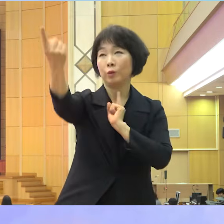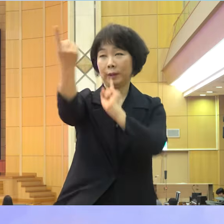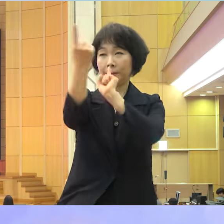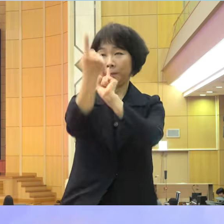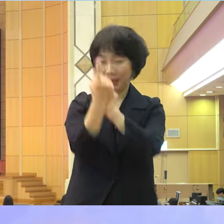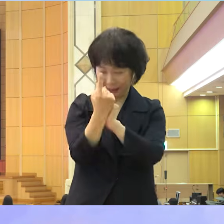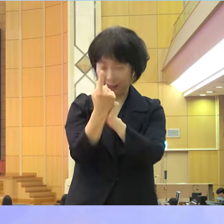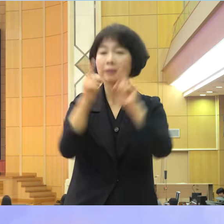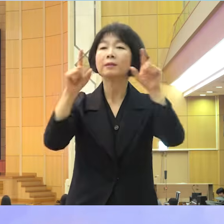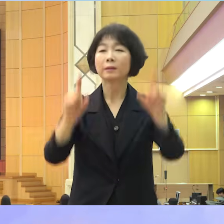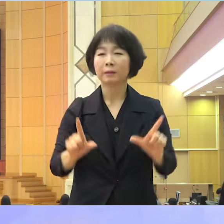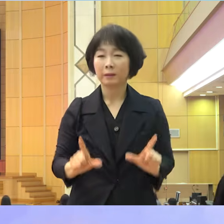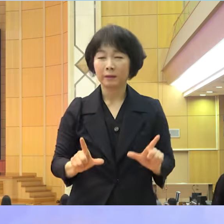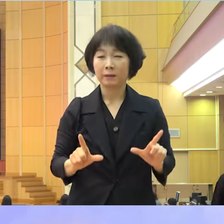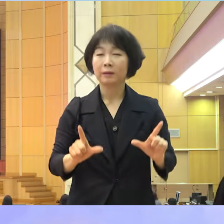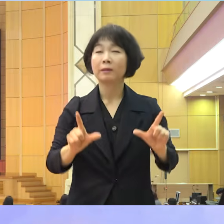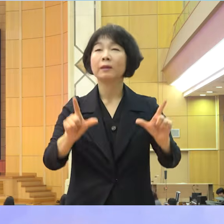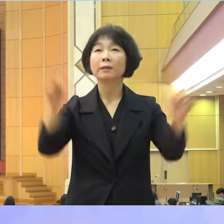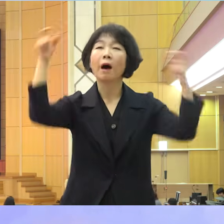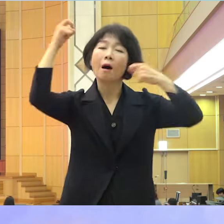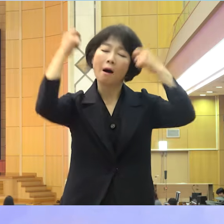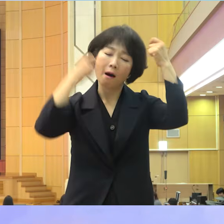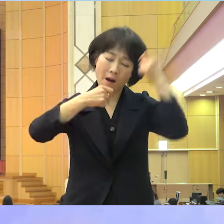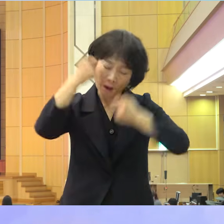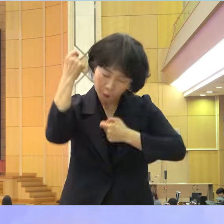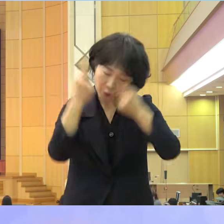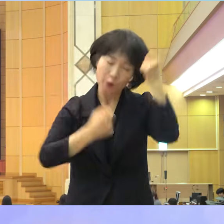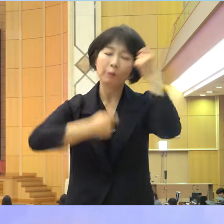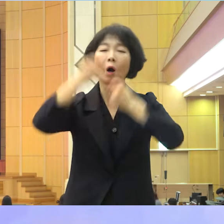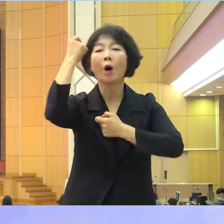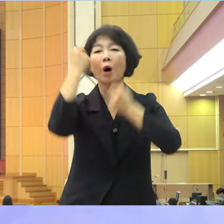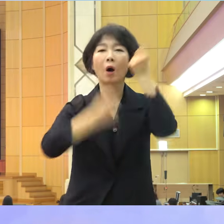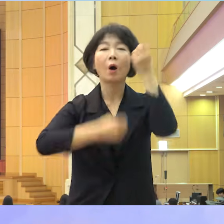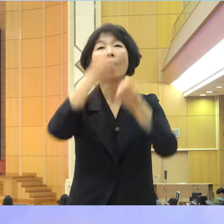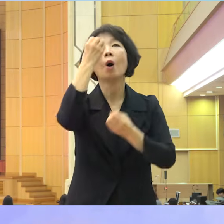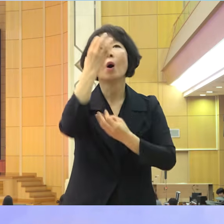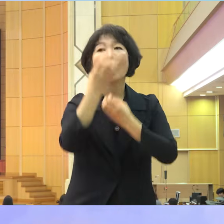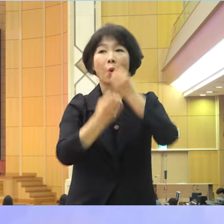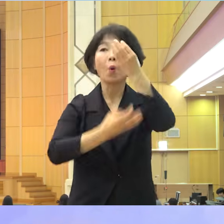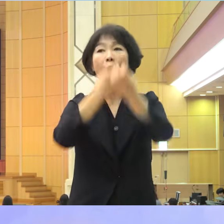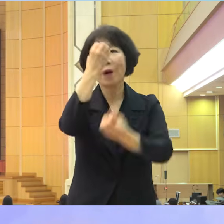처음 주를 만난 그날 울며